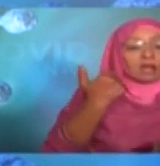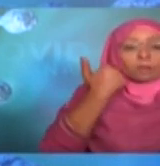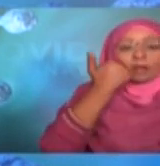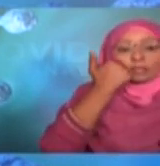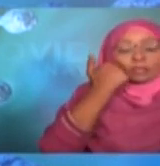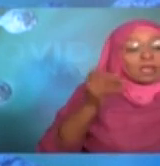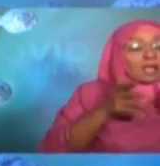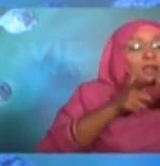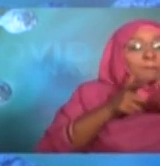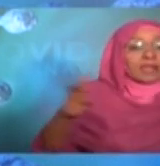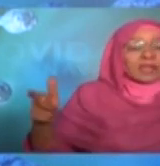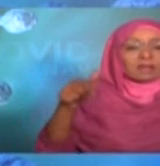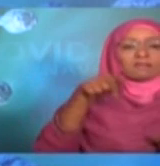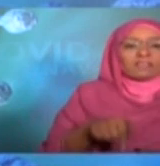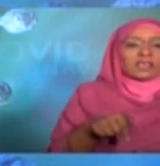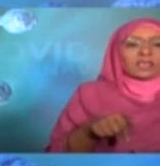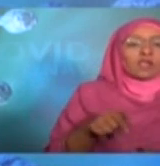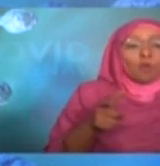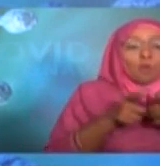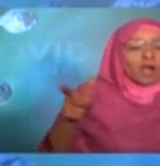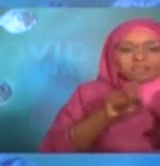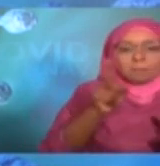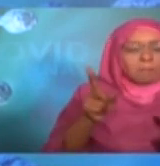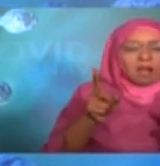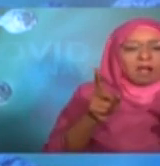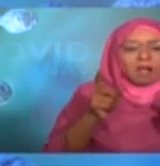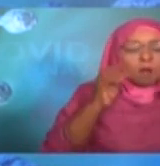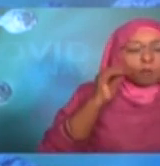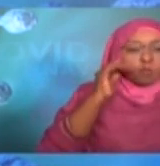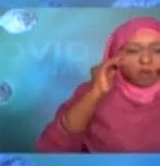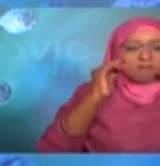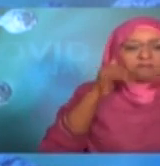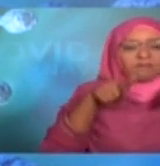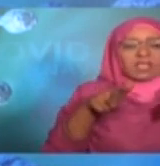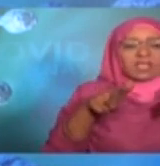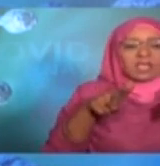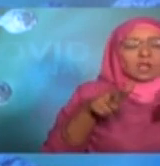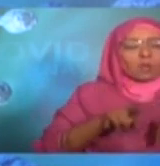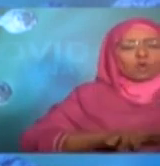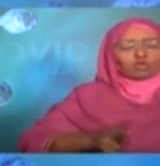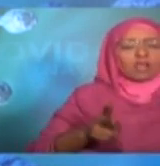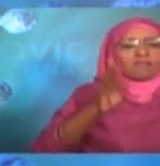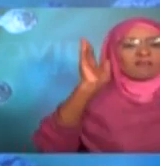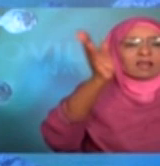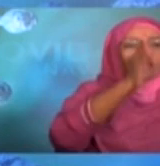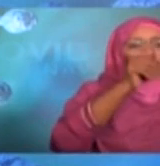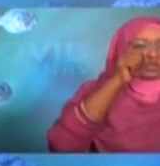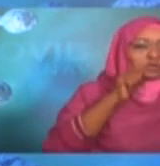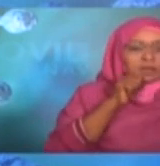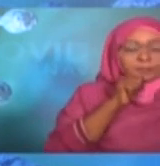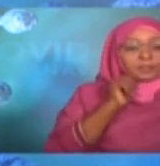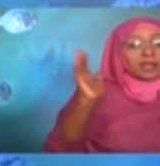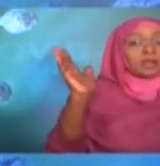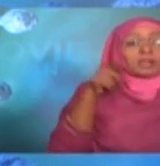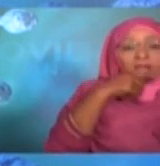كبير في نطاق جغرافي واسع غير مسيطر عليه في مختلف أنحاء السودان. وهذا يتعارض مع إجراءات الطوارئ الصحية